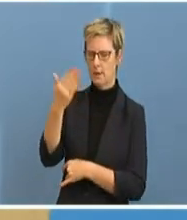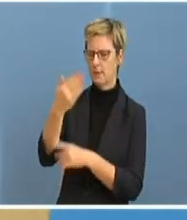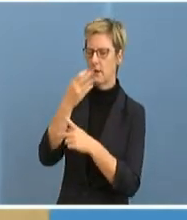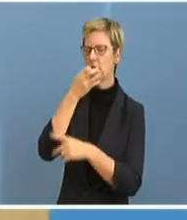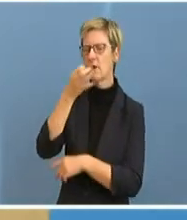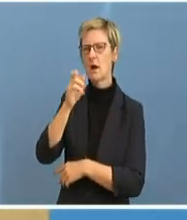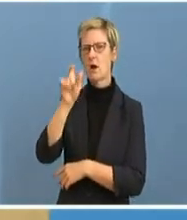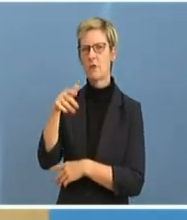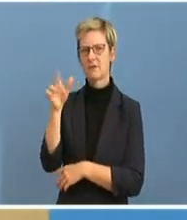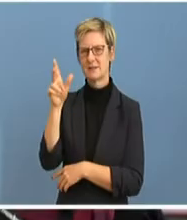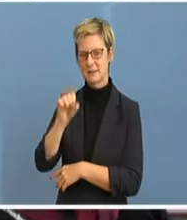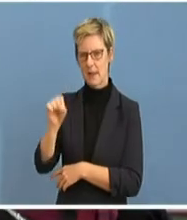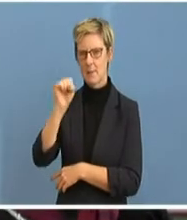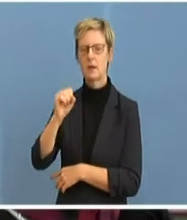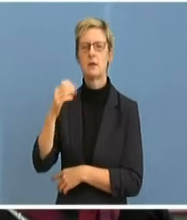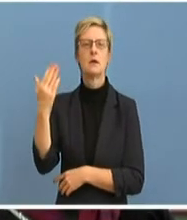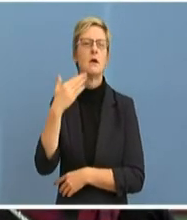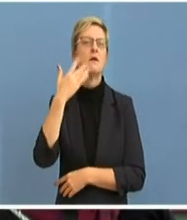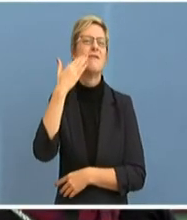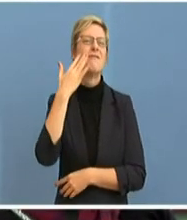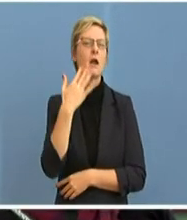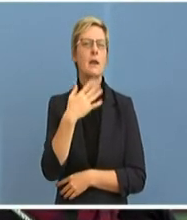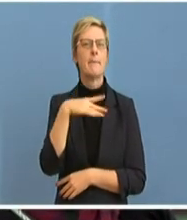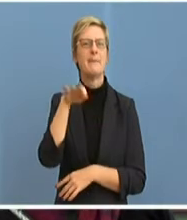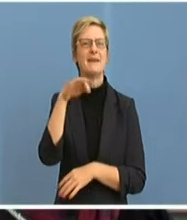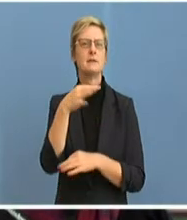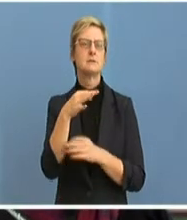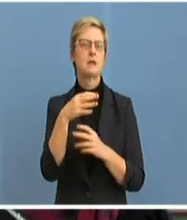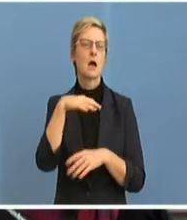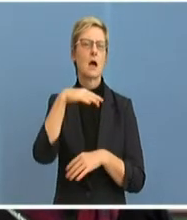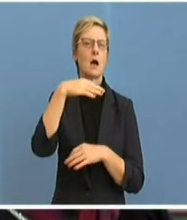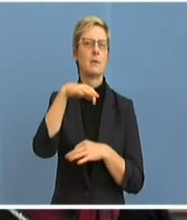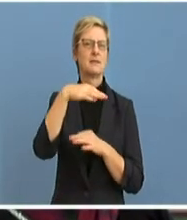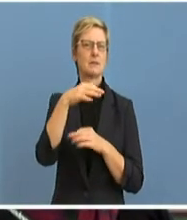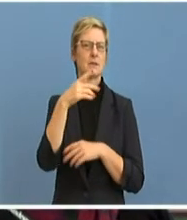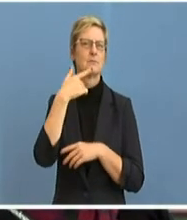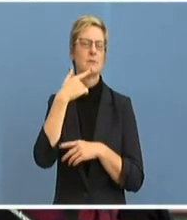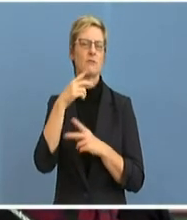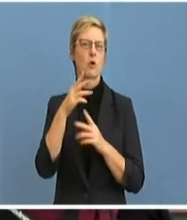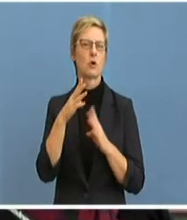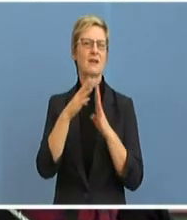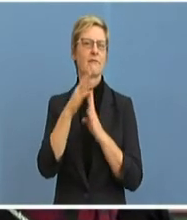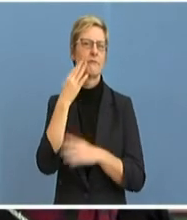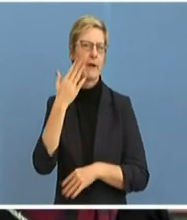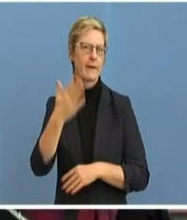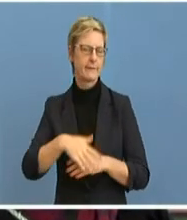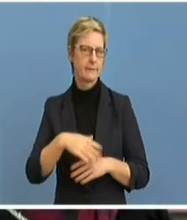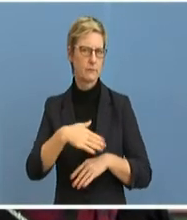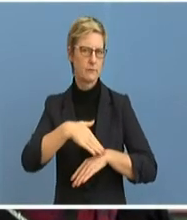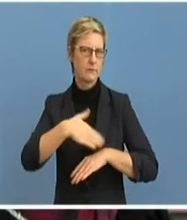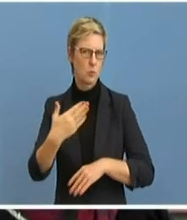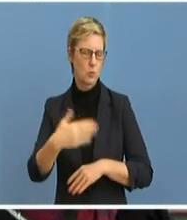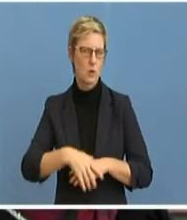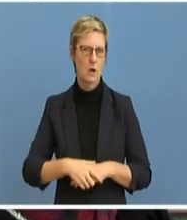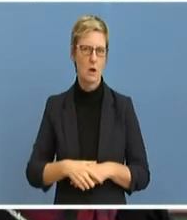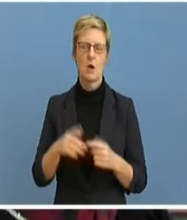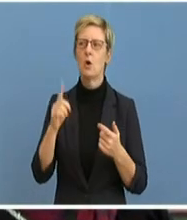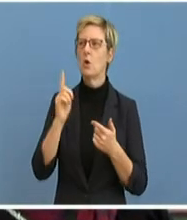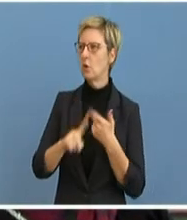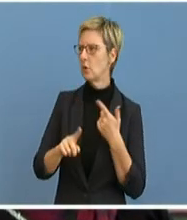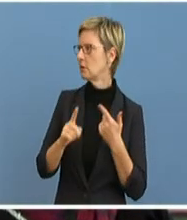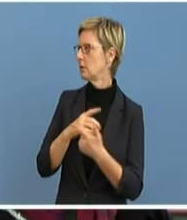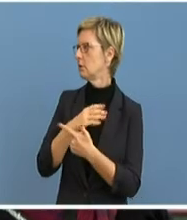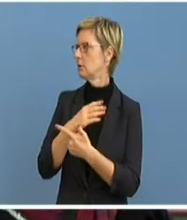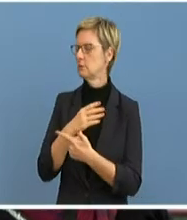viel Uhr wird sich die Kanzlerin denn mit den Ministerpräsidentinnen und Ministerpräsidenten am Mittwoch treffen? Und dann habe ich noch zwei Anschlüsse. Ich hoffe,